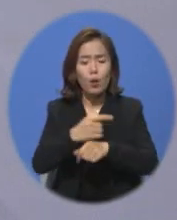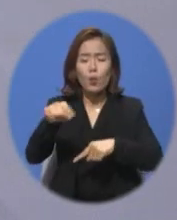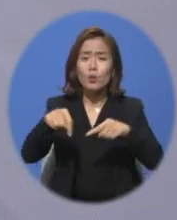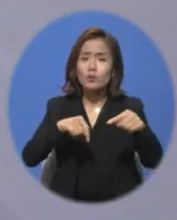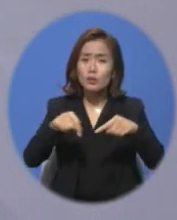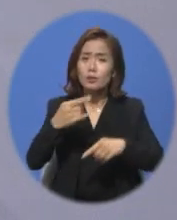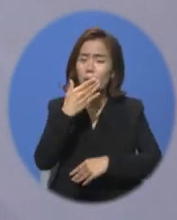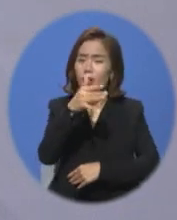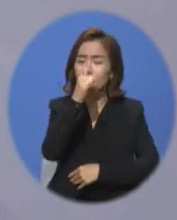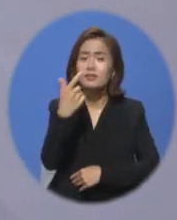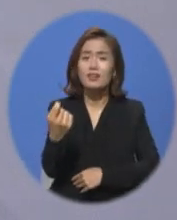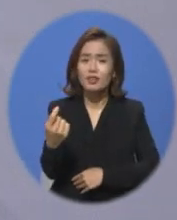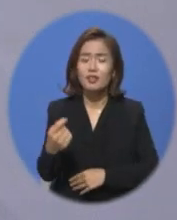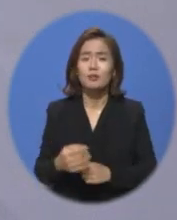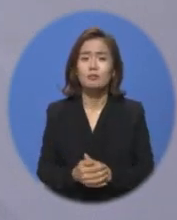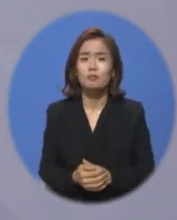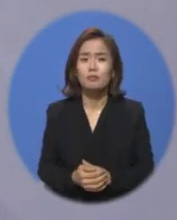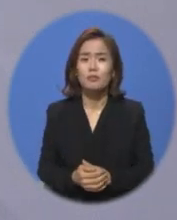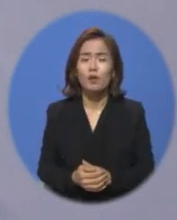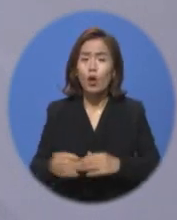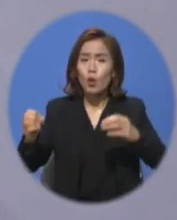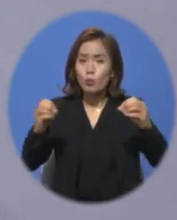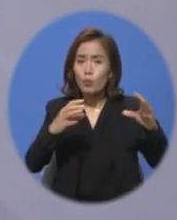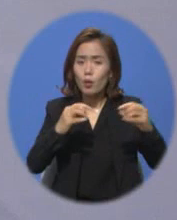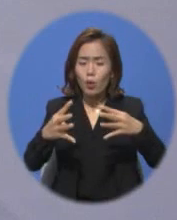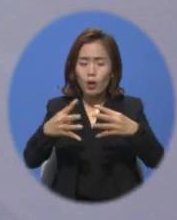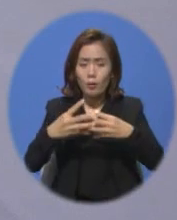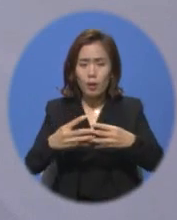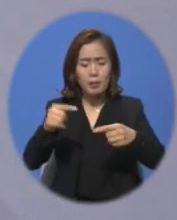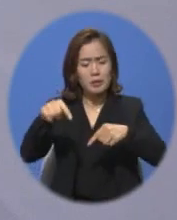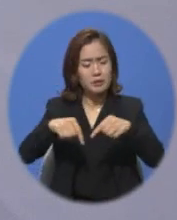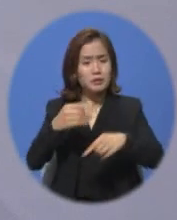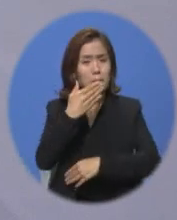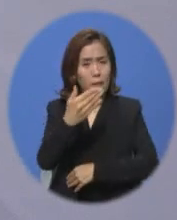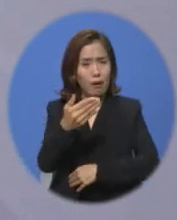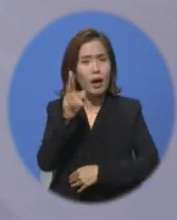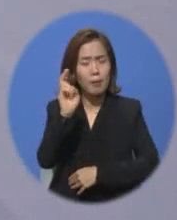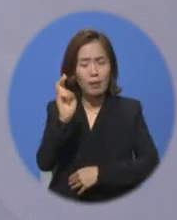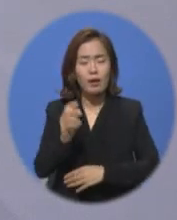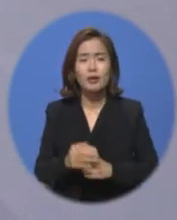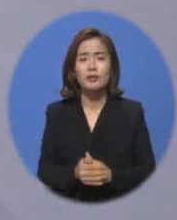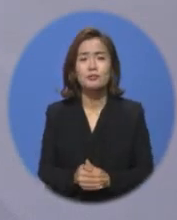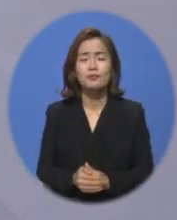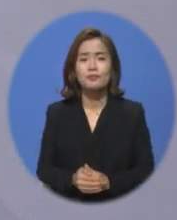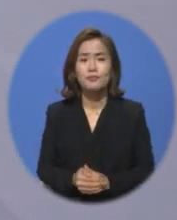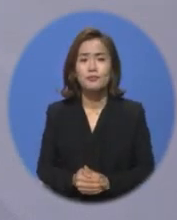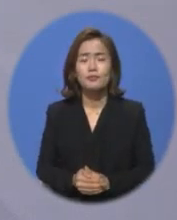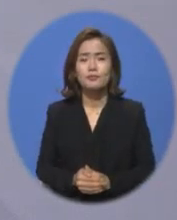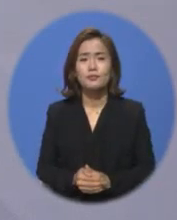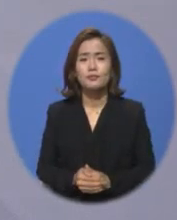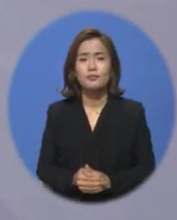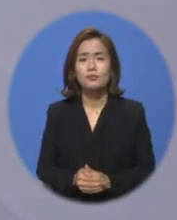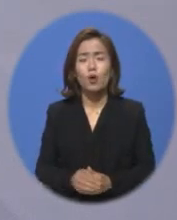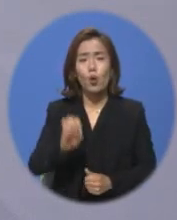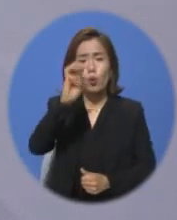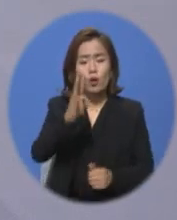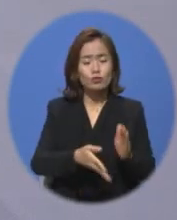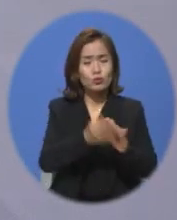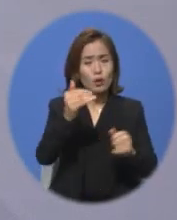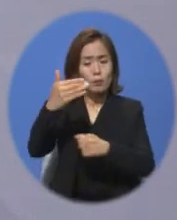할수있지않겠습니까? 대화와타협을통한정치는불가능할까요 ?저는그렇게생각합니다 .